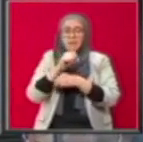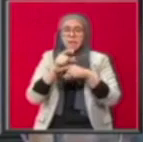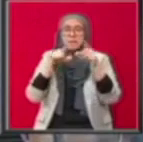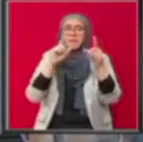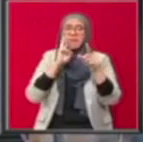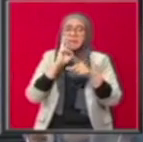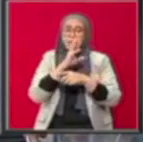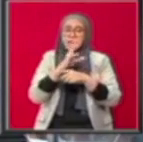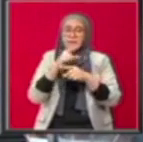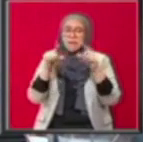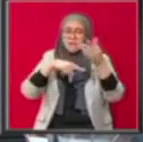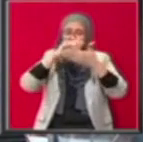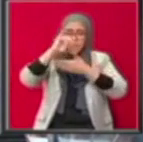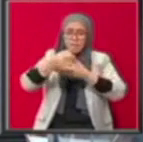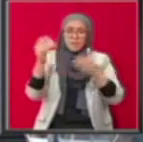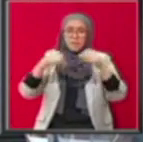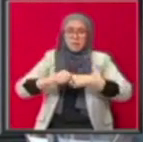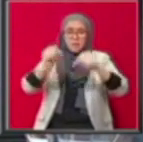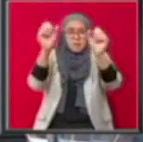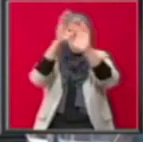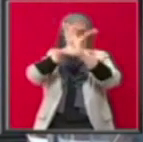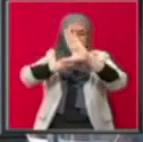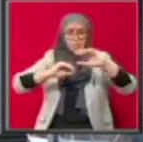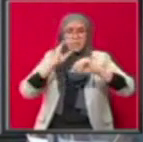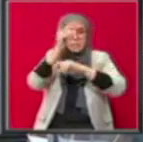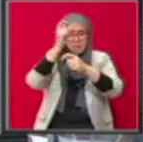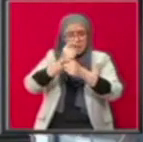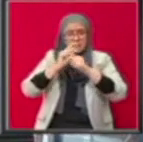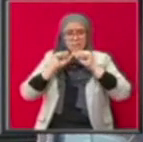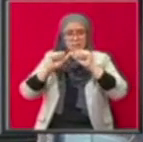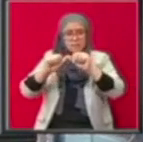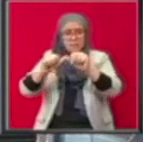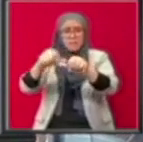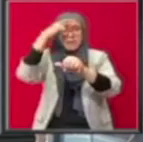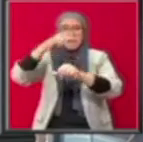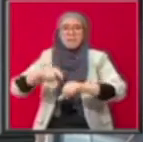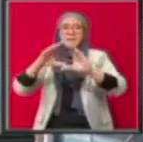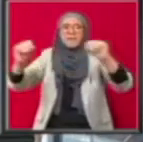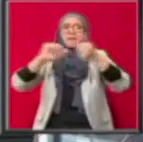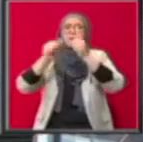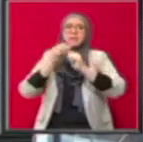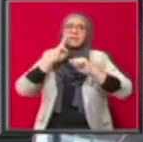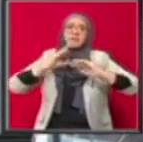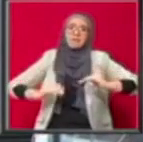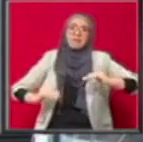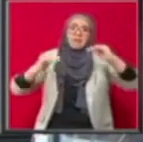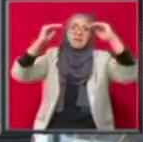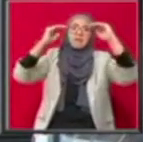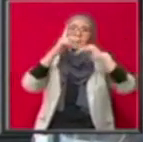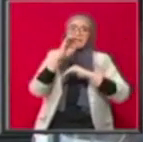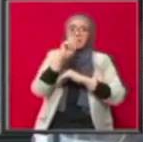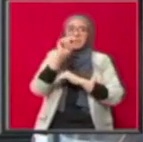plsb sungai sawah akan tetap diteruskan bagi menangani masalah bencana banjir di kota Semarang sawah ini